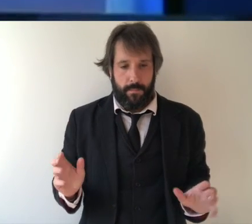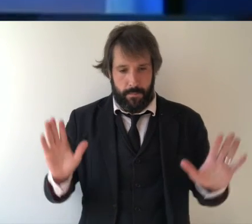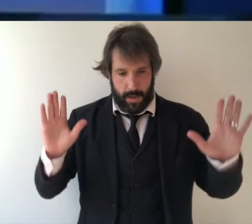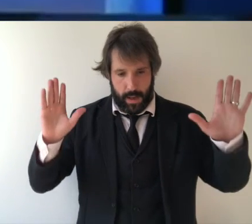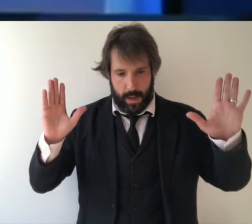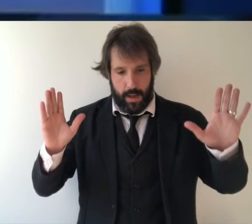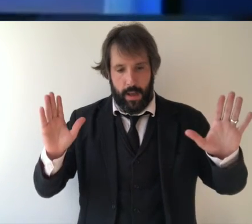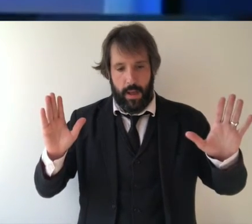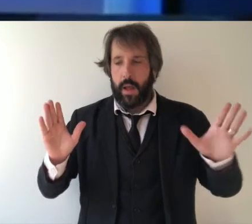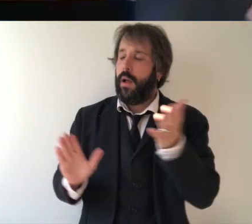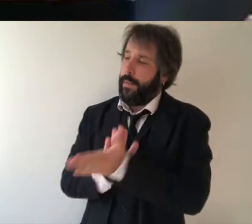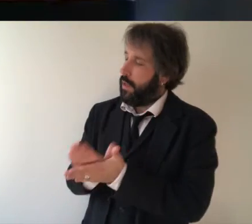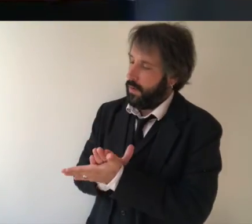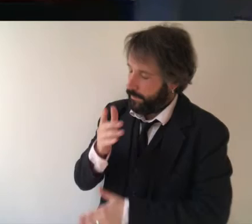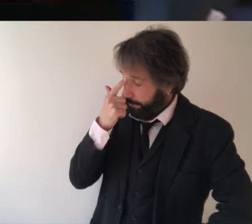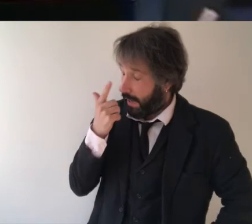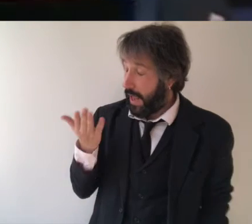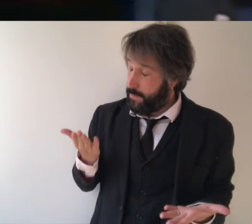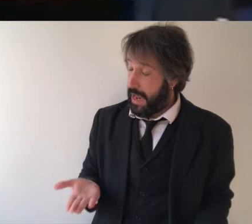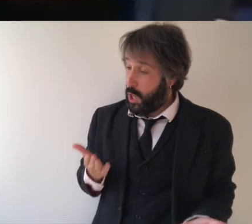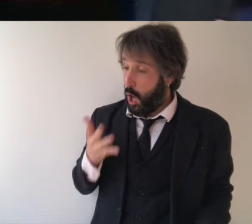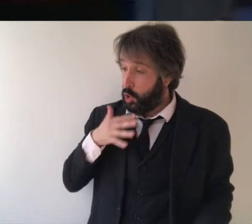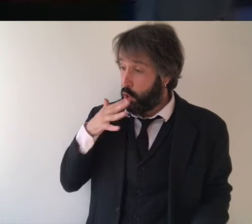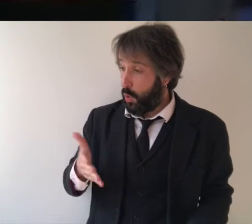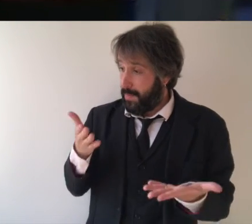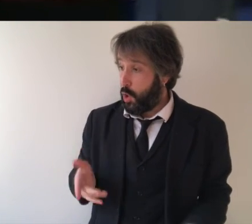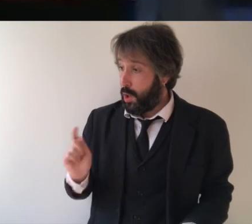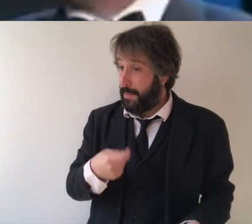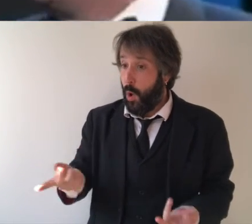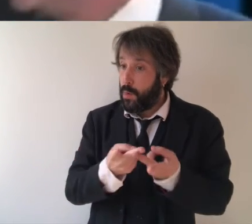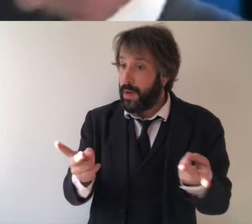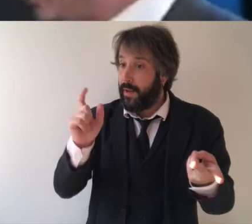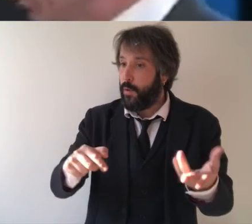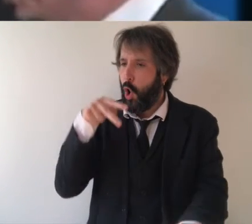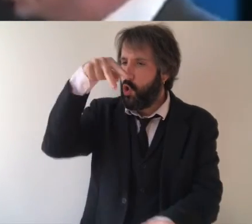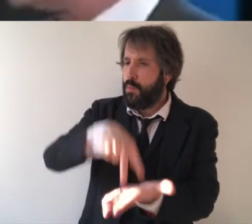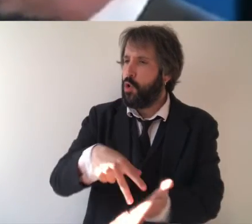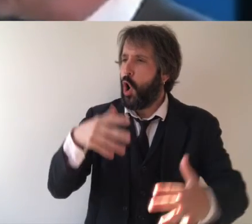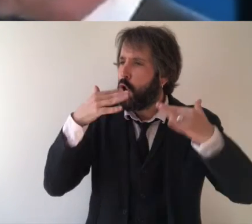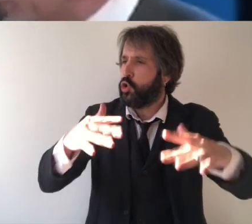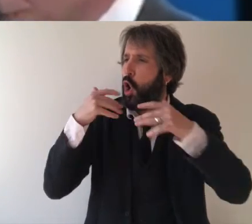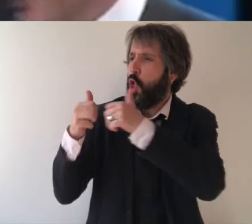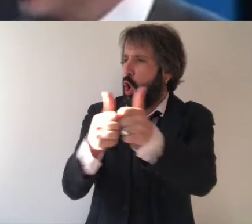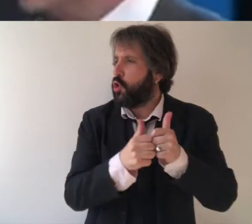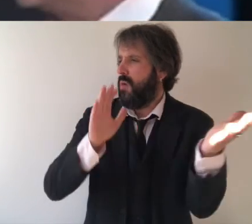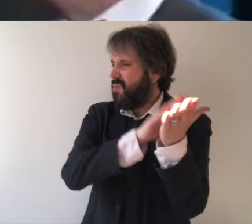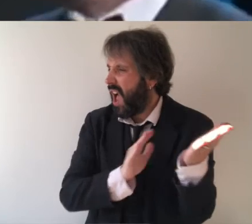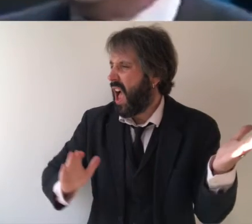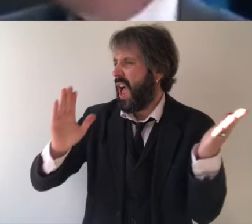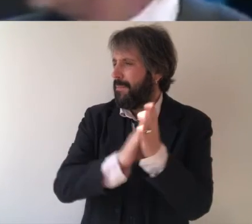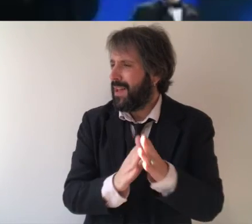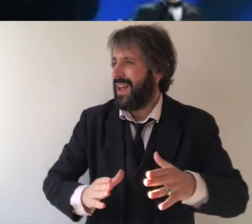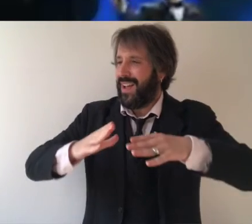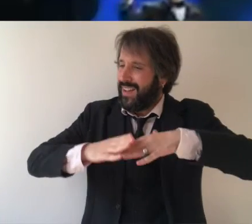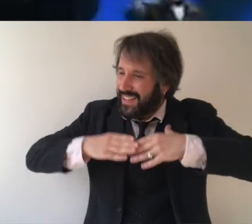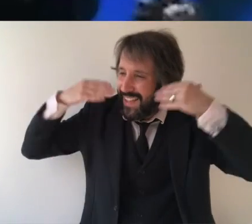soulier. Tu vois, Alexandre, excuse-moi, tu vois, à ce stade de la chanson, normalement, le public devrait être debout, chanter avec nous, taper dans les mains,